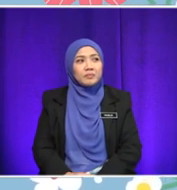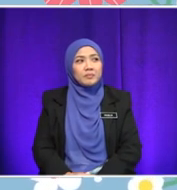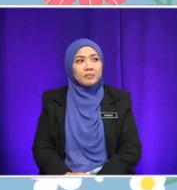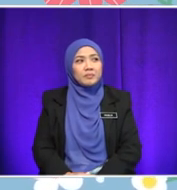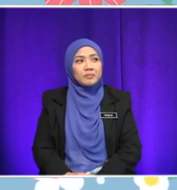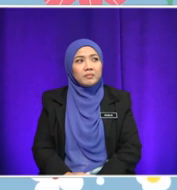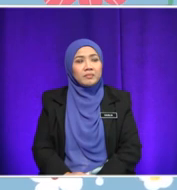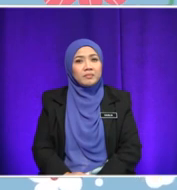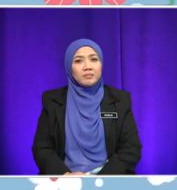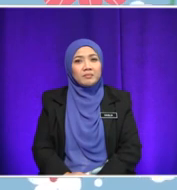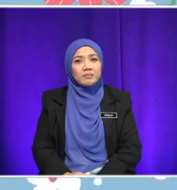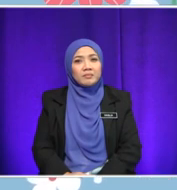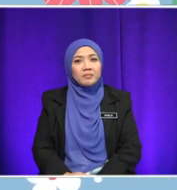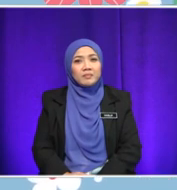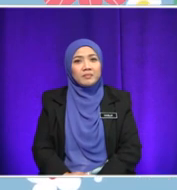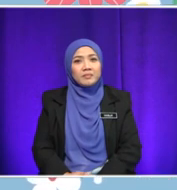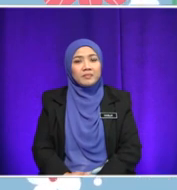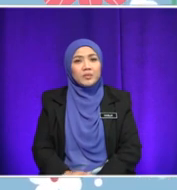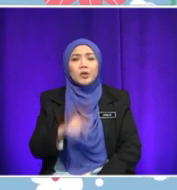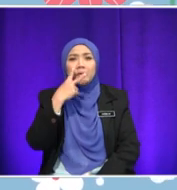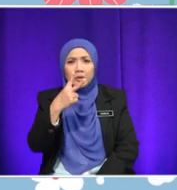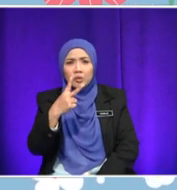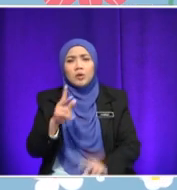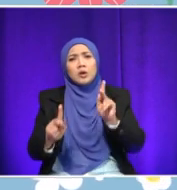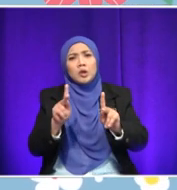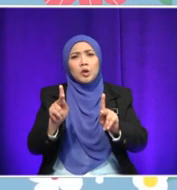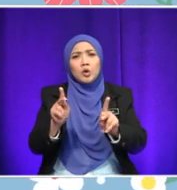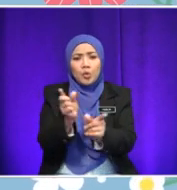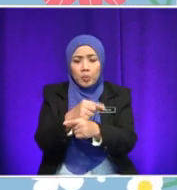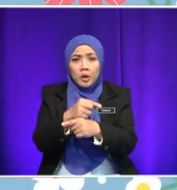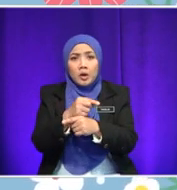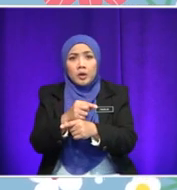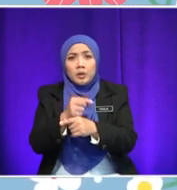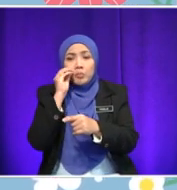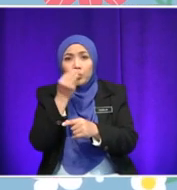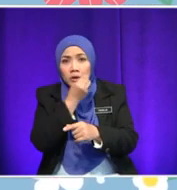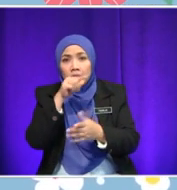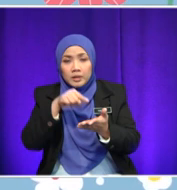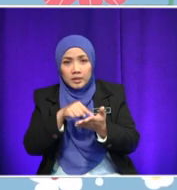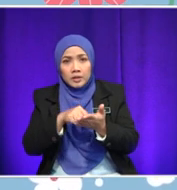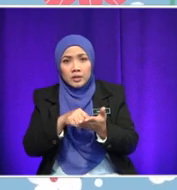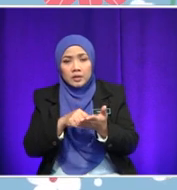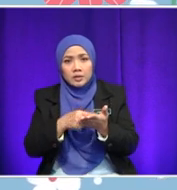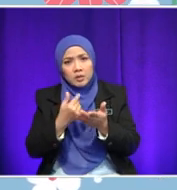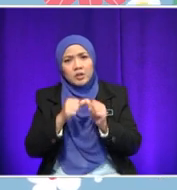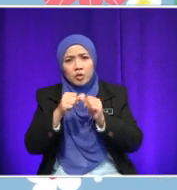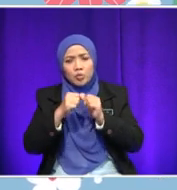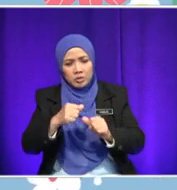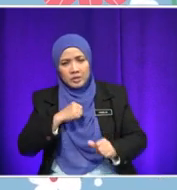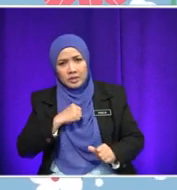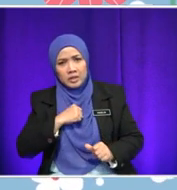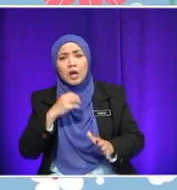perlu lihat juga tujuan gubahannya sama ada untuk penggunaan pribadi di ruangnya sendiri atau kalau untuk orang lain kita mengikut